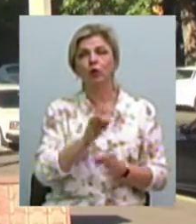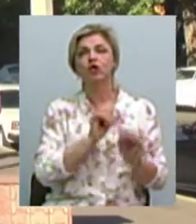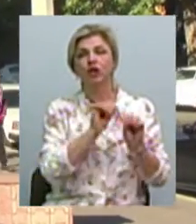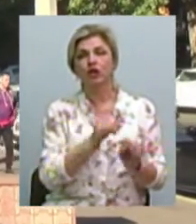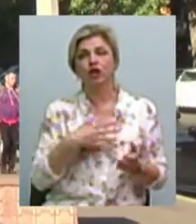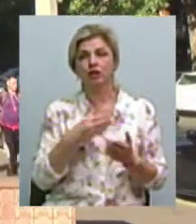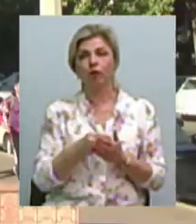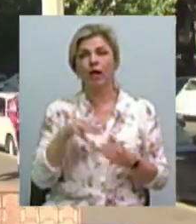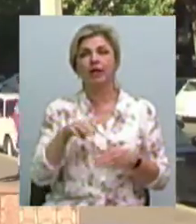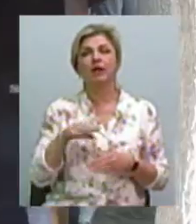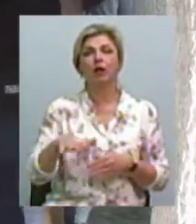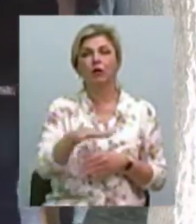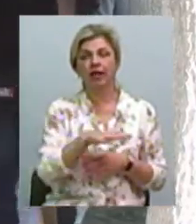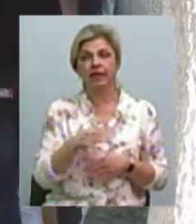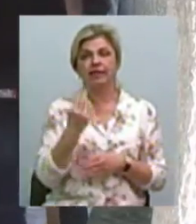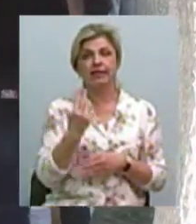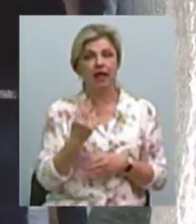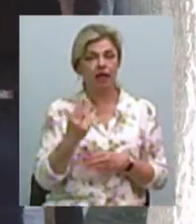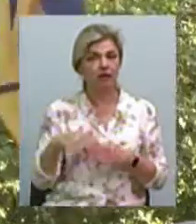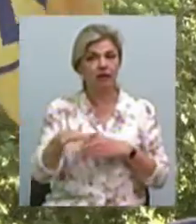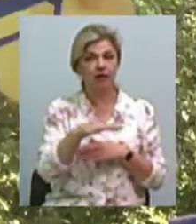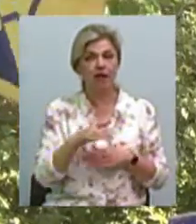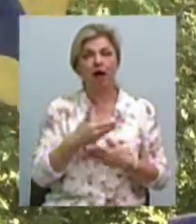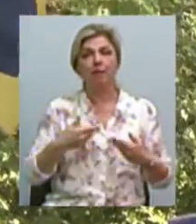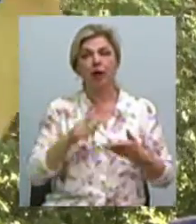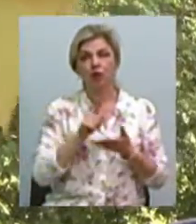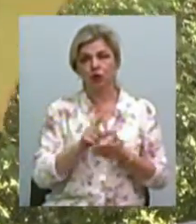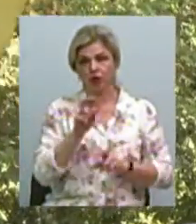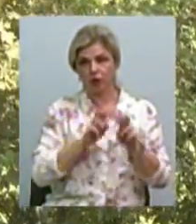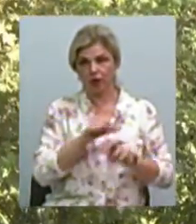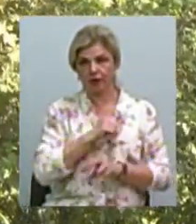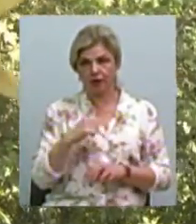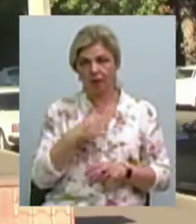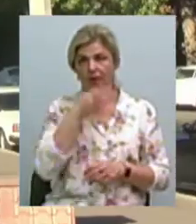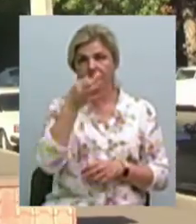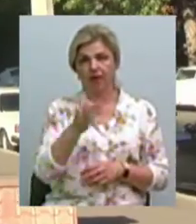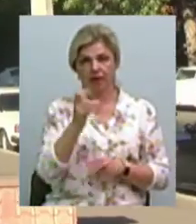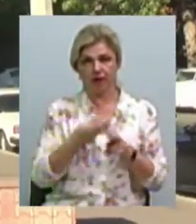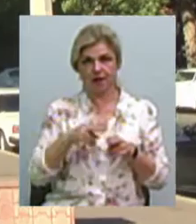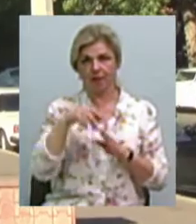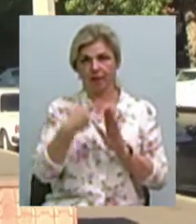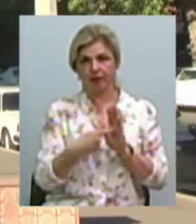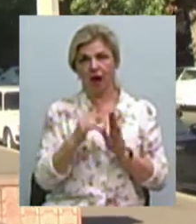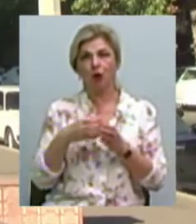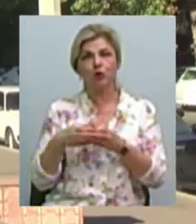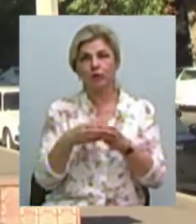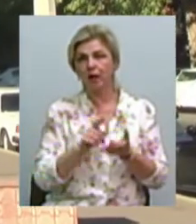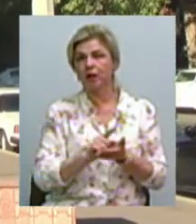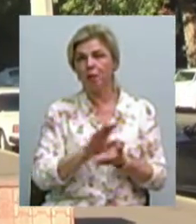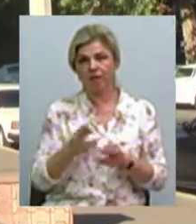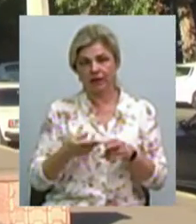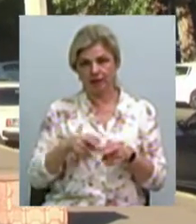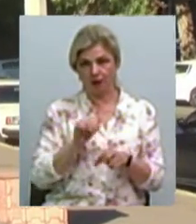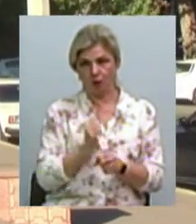свої домівки, свої родини. Тобто тут ми повинні самі шукати відповіді на ці питання. Але суспільство не повинно це робити. В нас